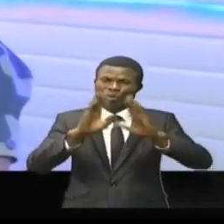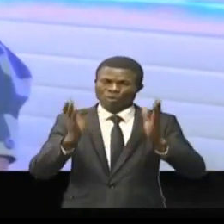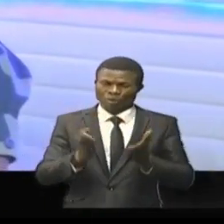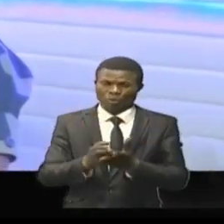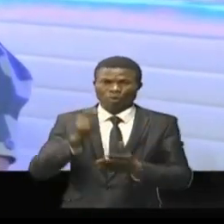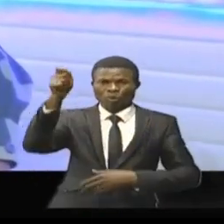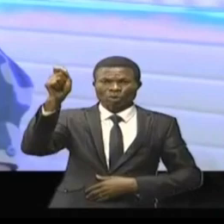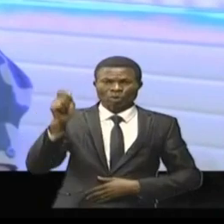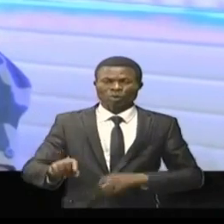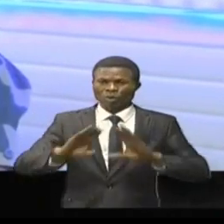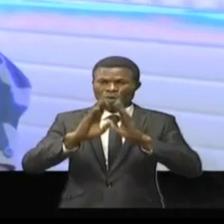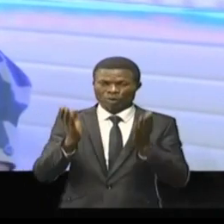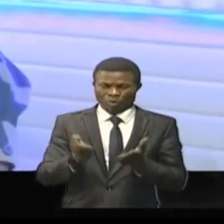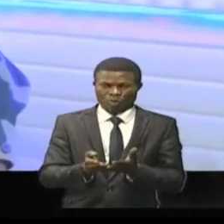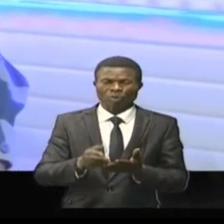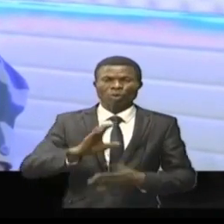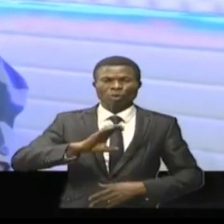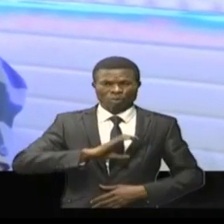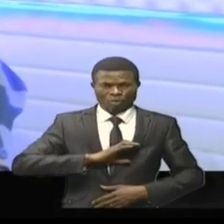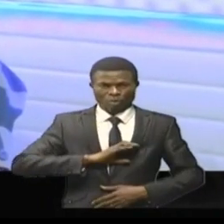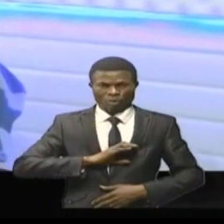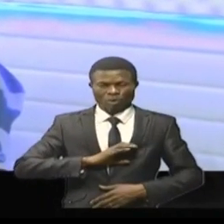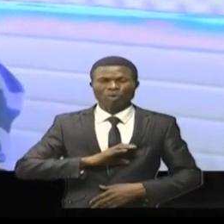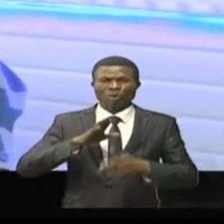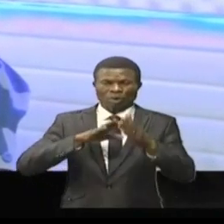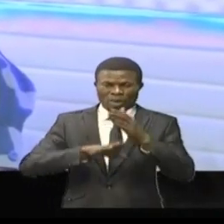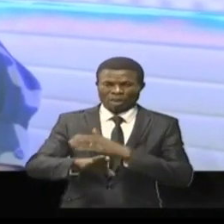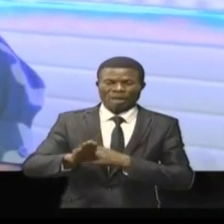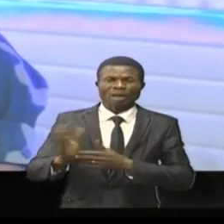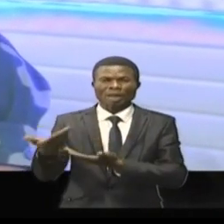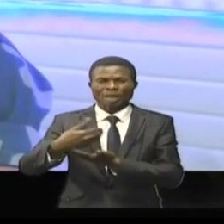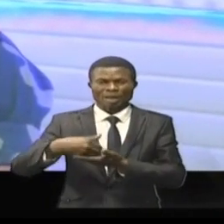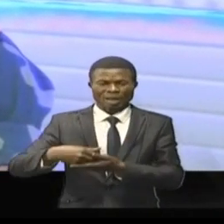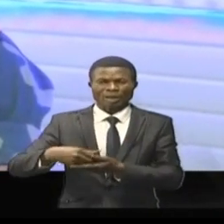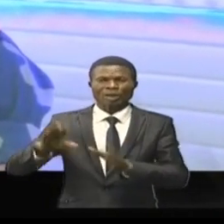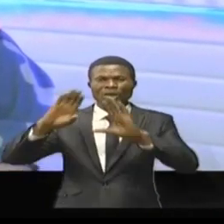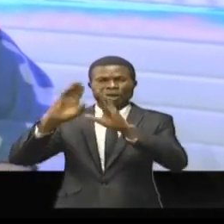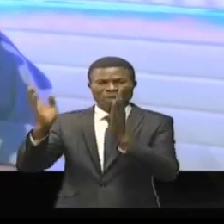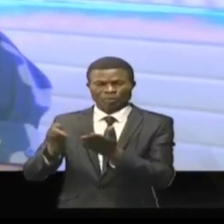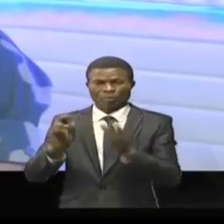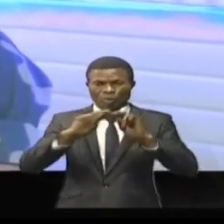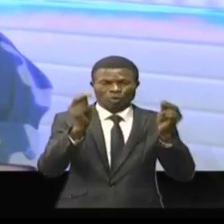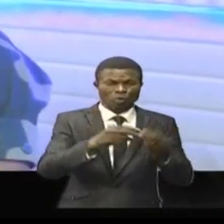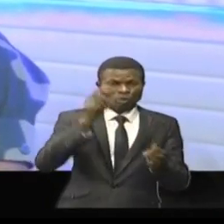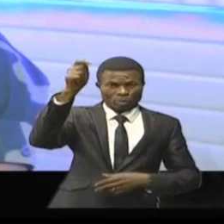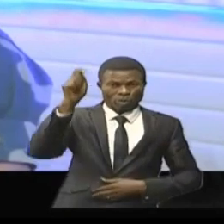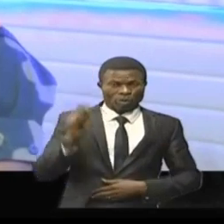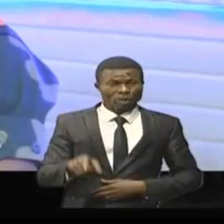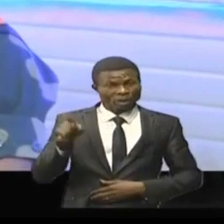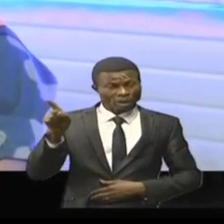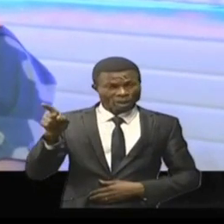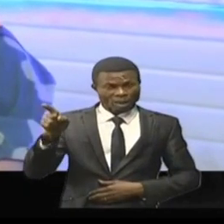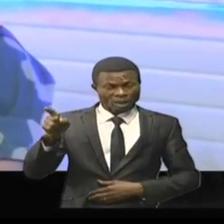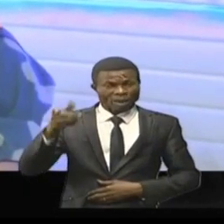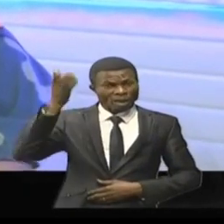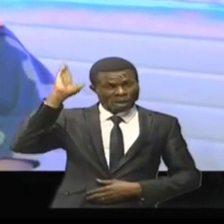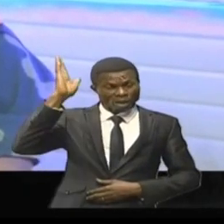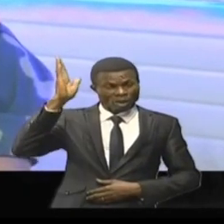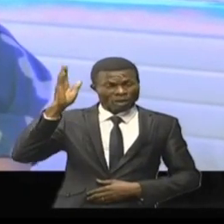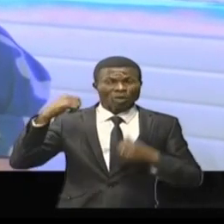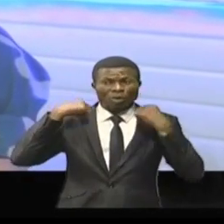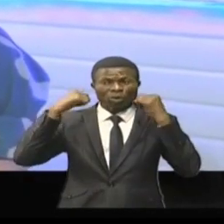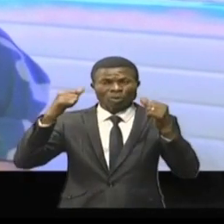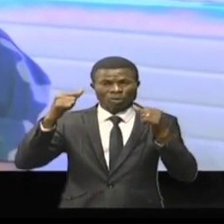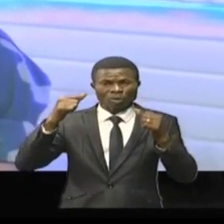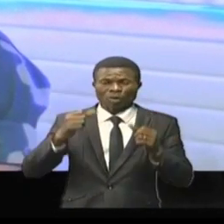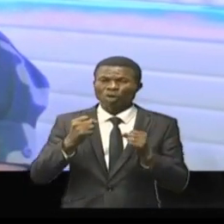combattants, tous ces groupes armés qui vont rentrer dans leur communauté. Mais ces groupes armés-là, il n'y aura plus, n'est-ce pas, des